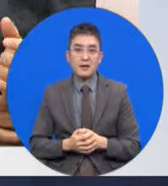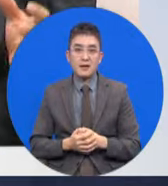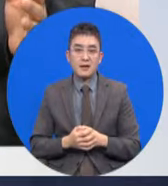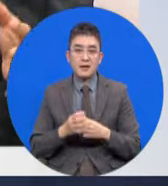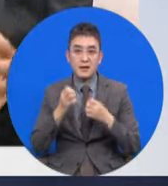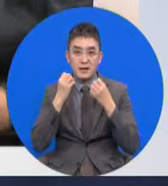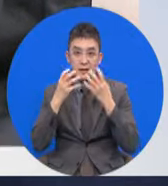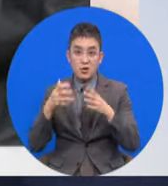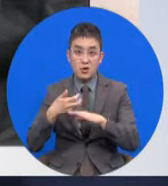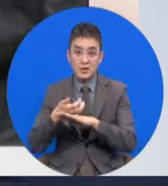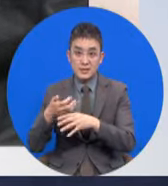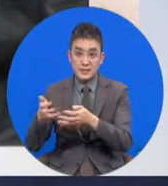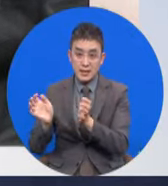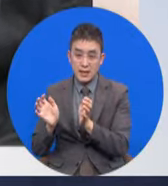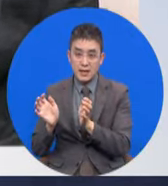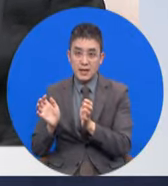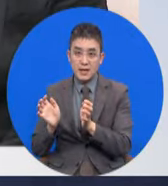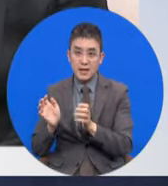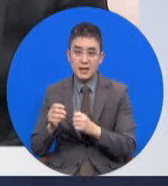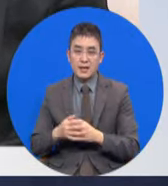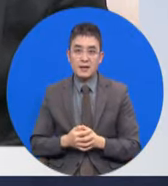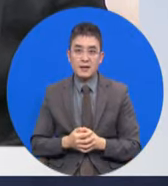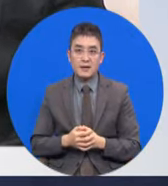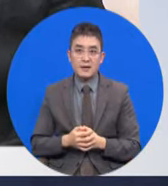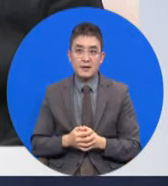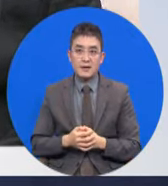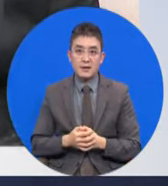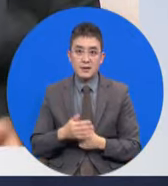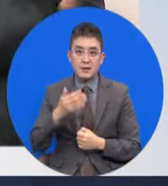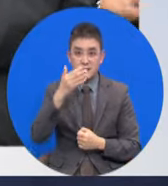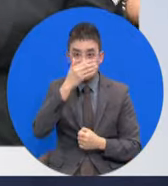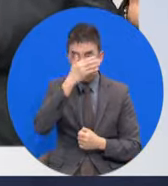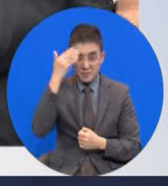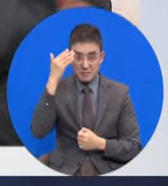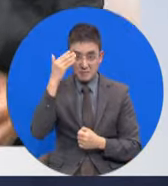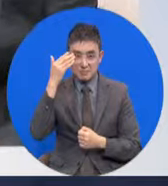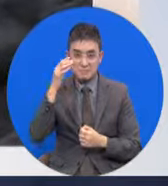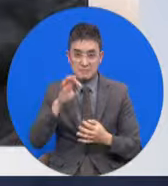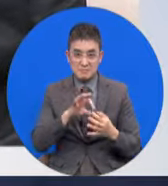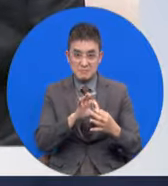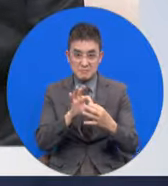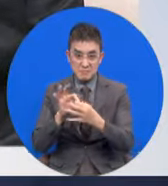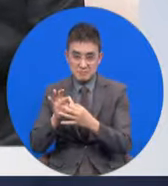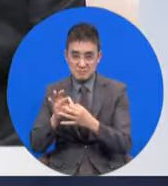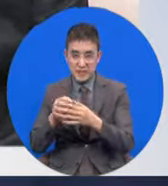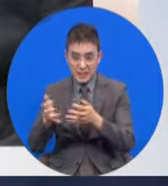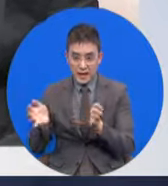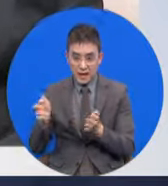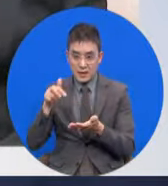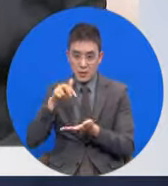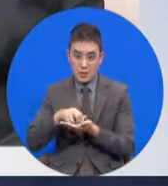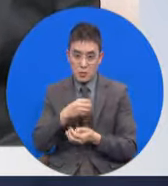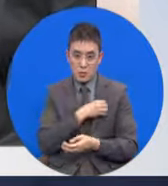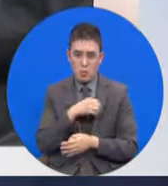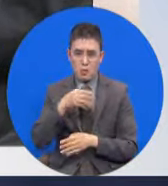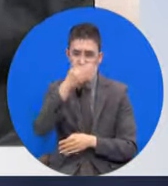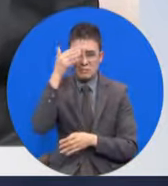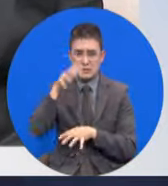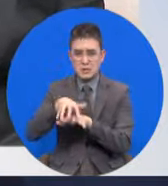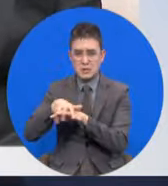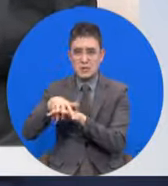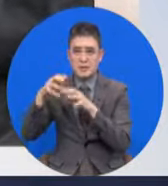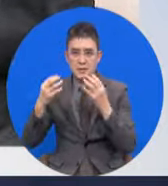개혁신당의 그 젊은 층을 이미 소구해서 저쪽이 굉장히 젊은 층이 많다는 거 아닙니까? 이준석 후보가